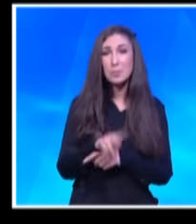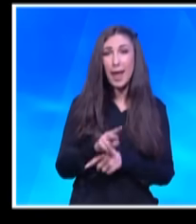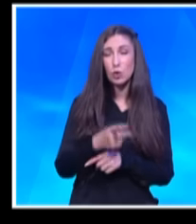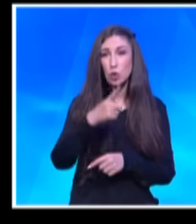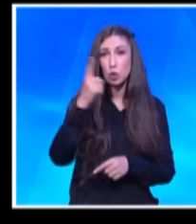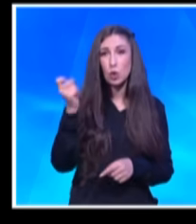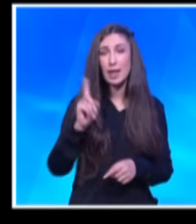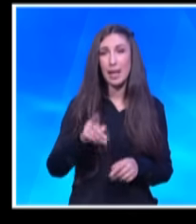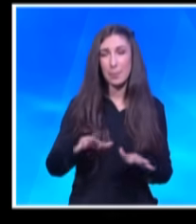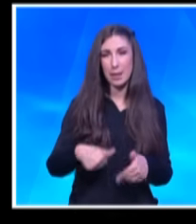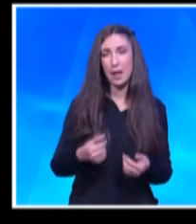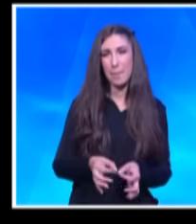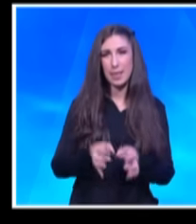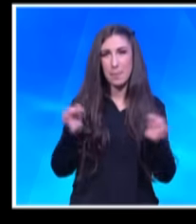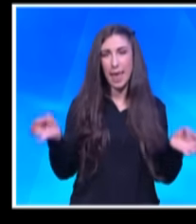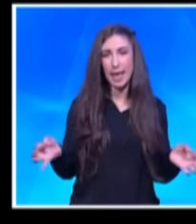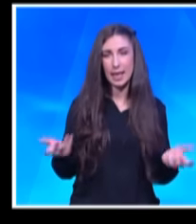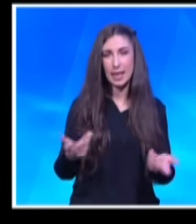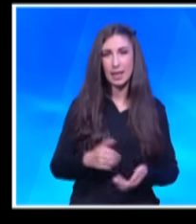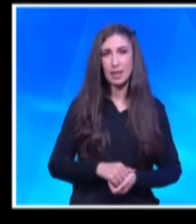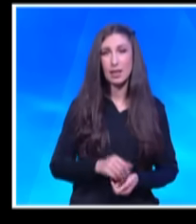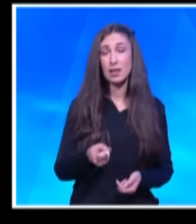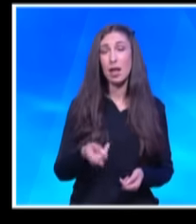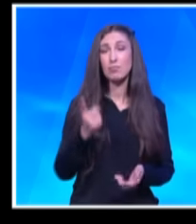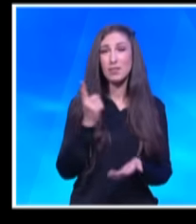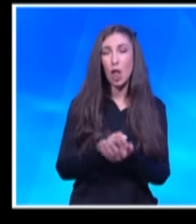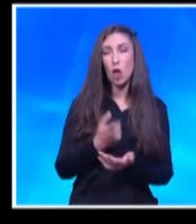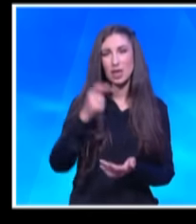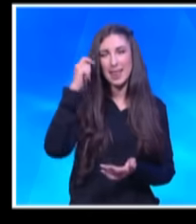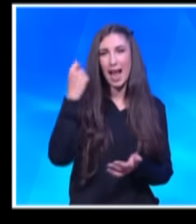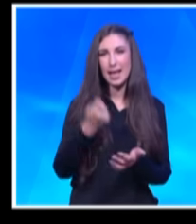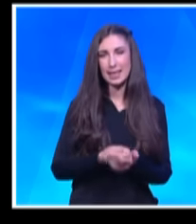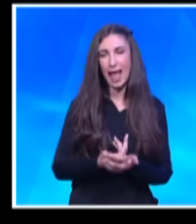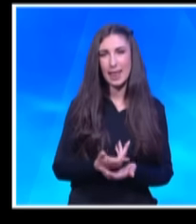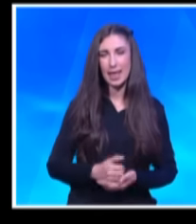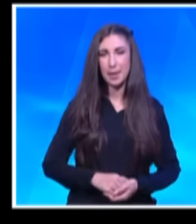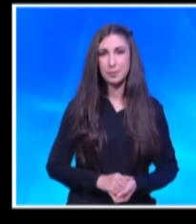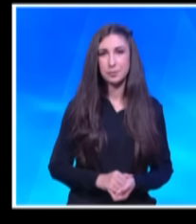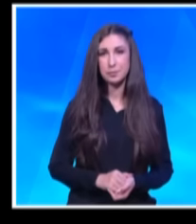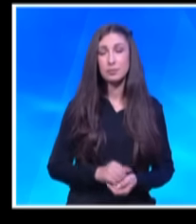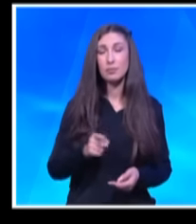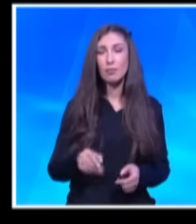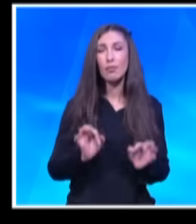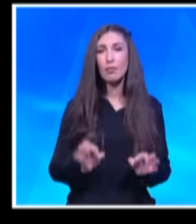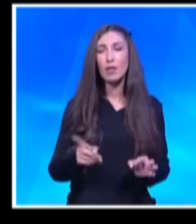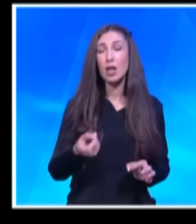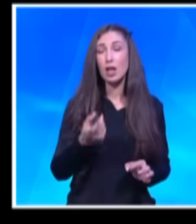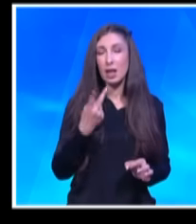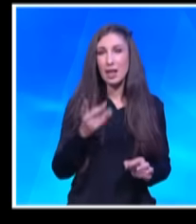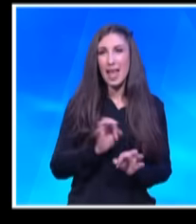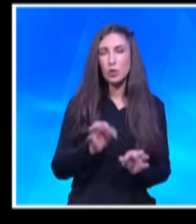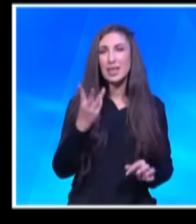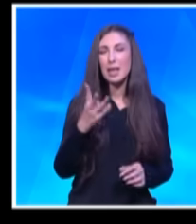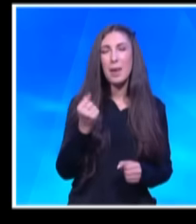по труда да предприемат мерки по компетентност и да наложат наказания, обясниха от агенцията. Установено е било обаче, че трима